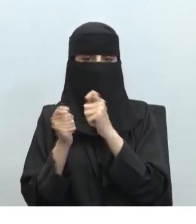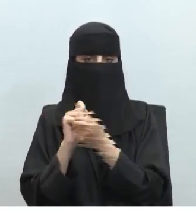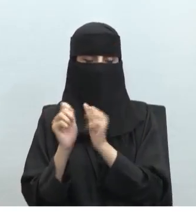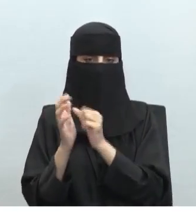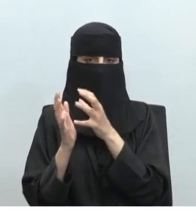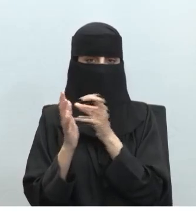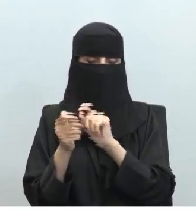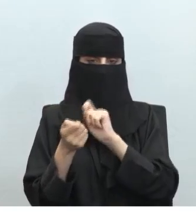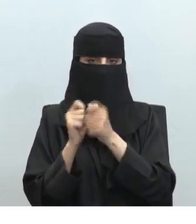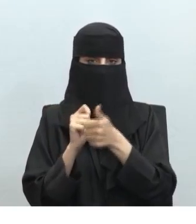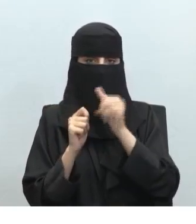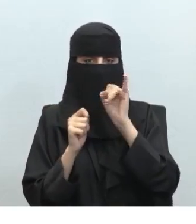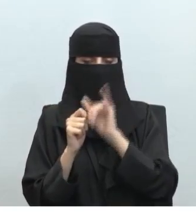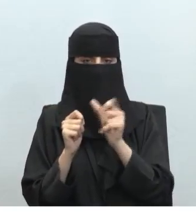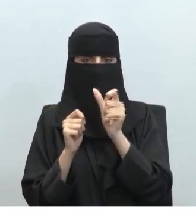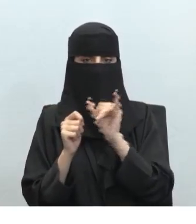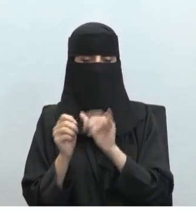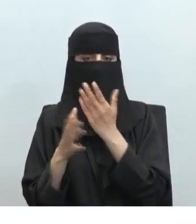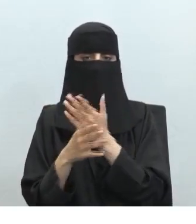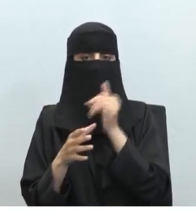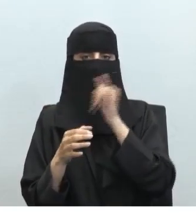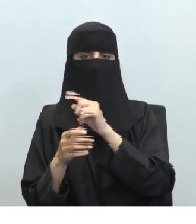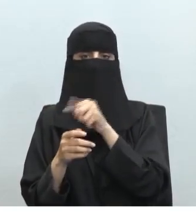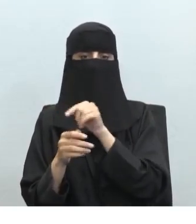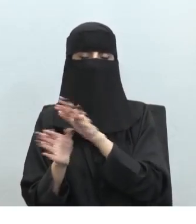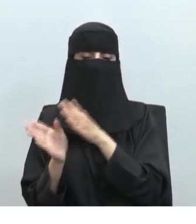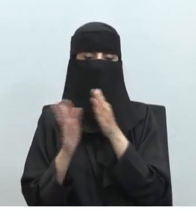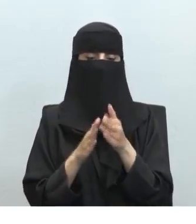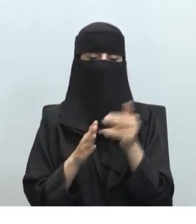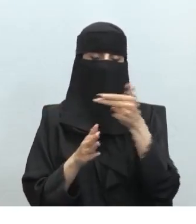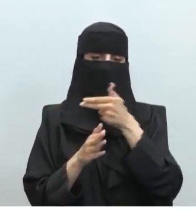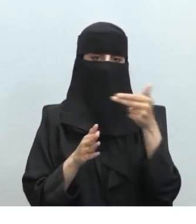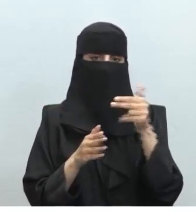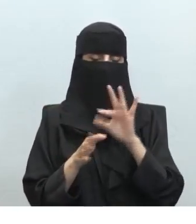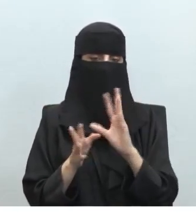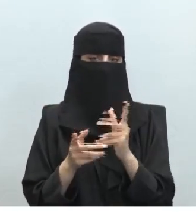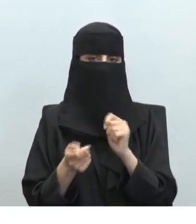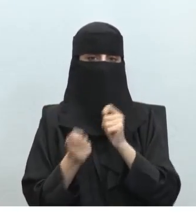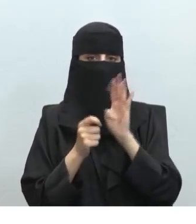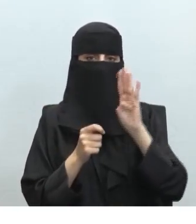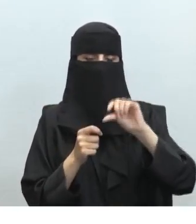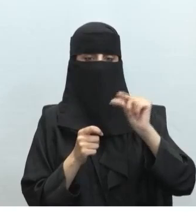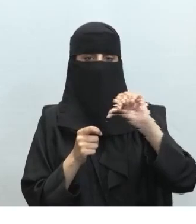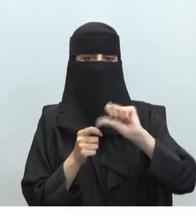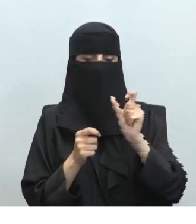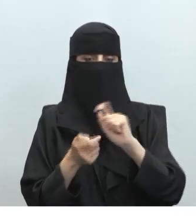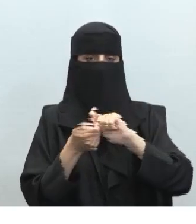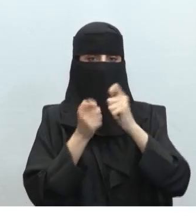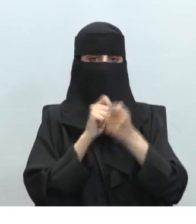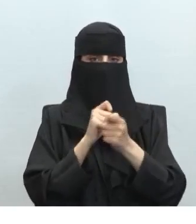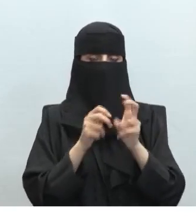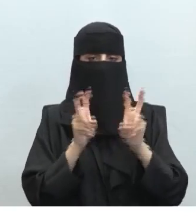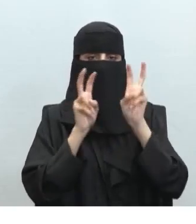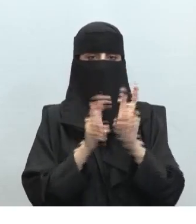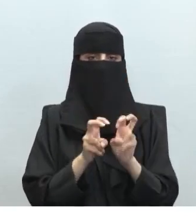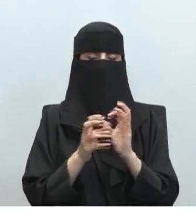اخر نتيجه خلل ال ماء بينما الغير حساسه يتغير كودون الحمض الاميني الى كودون توقف مما يؤدي الى توقف